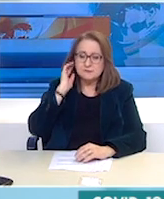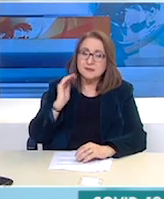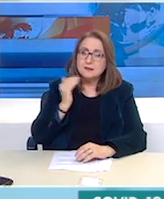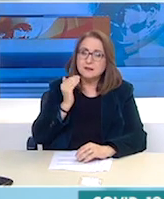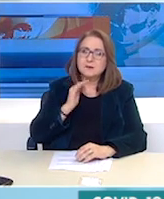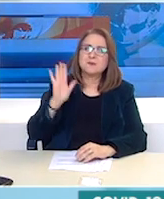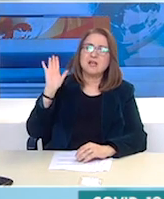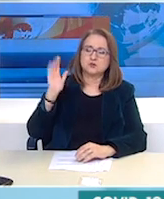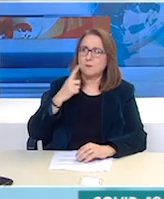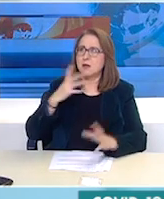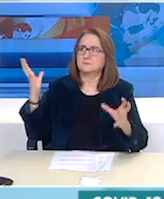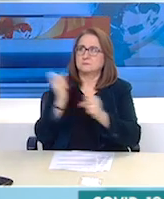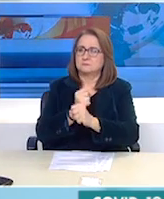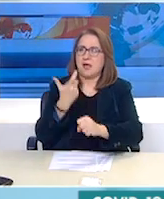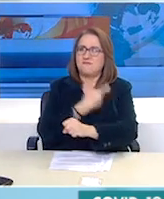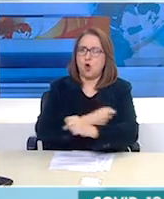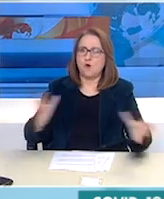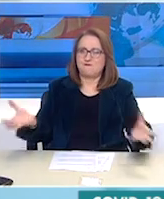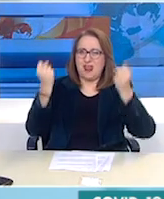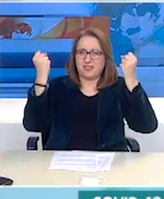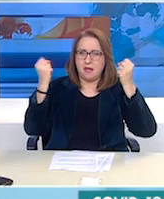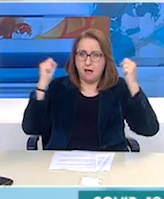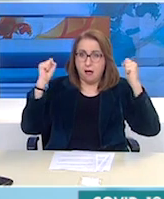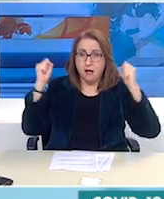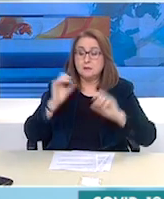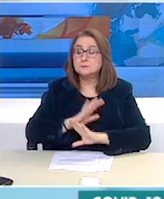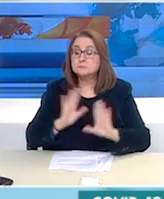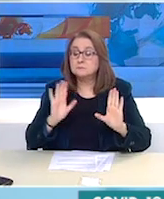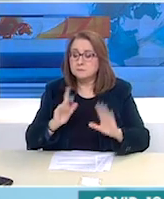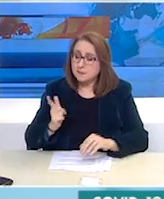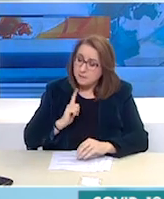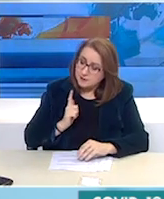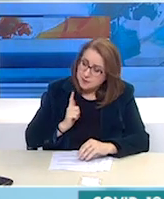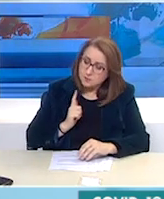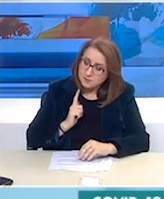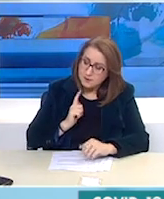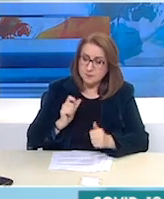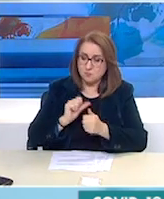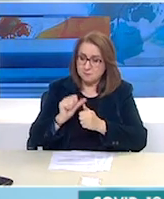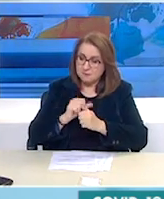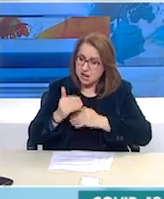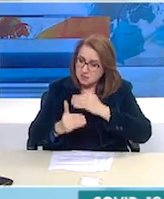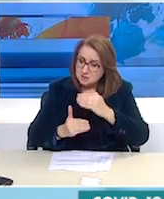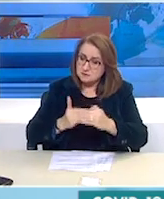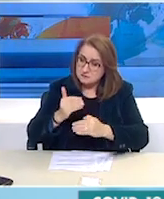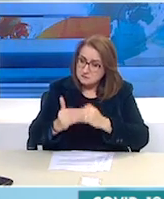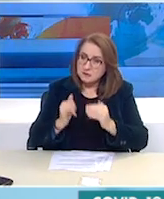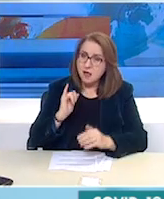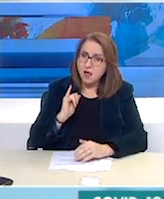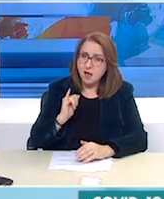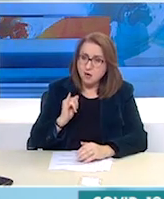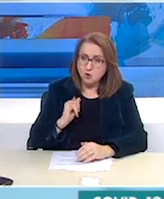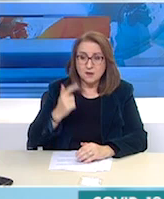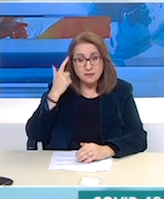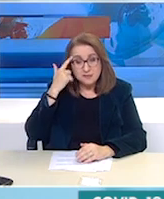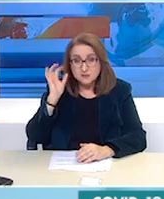να πούμε ότι έχουμε ένα επιτυχημένο εμβόλιο. Θα περάσουν αρκετοί μήνες ακόμα. Δεν γνωρίζω τη συγκεκριμένη προσπάθεια, αλλά φαντάζομαι ότι είναι